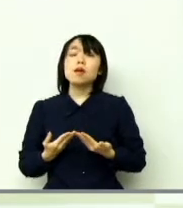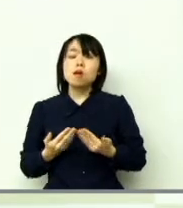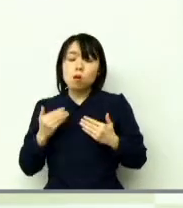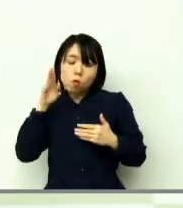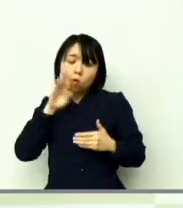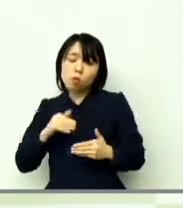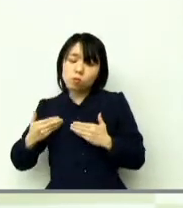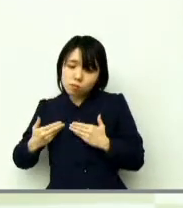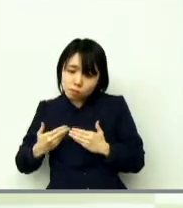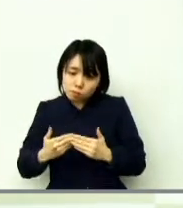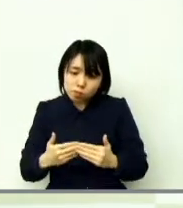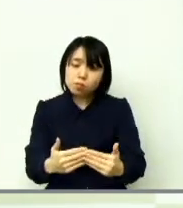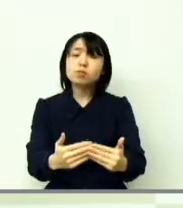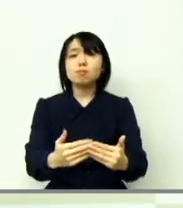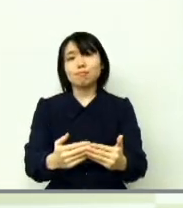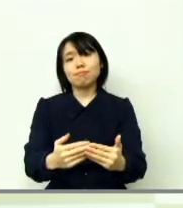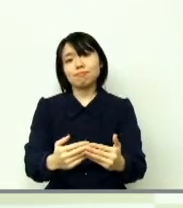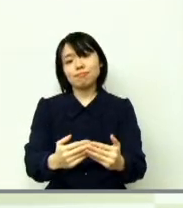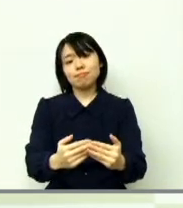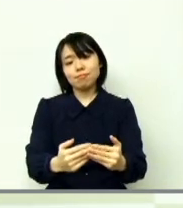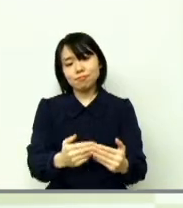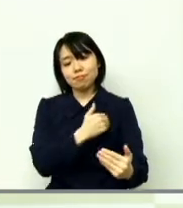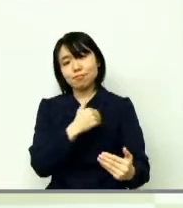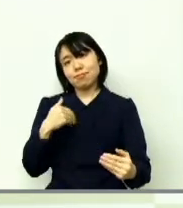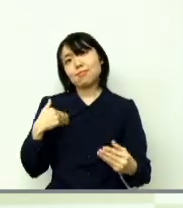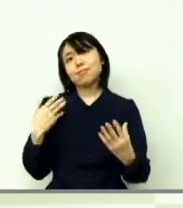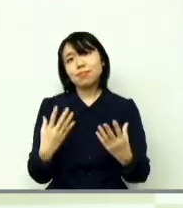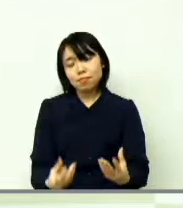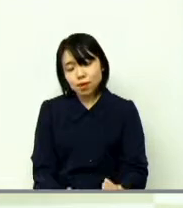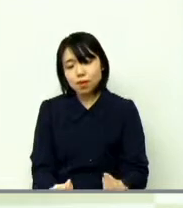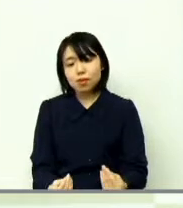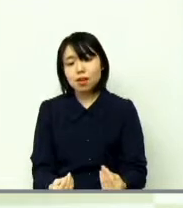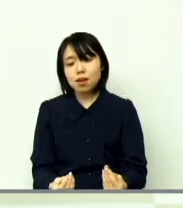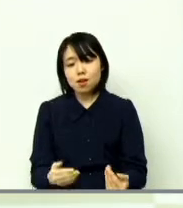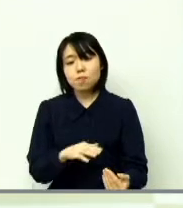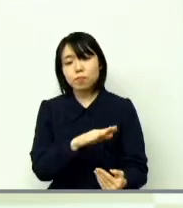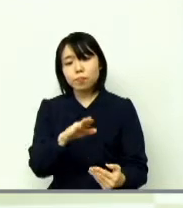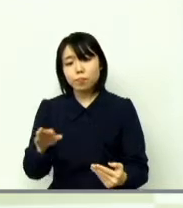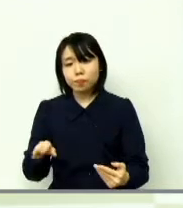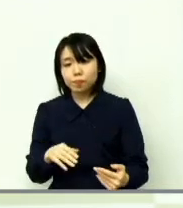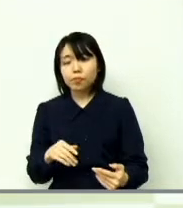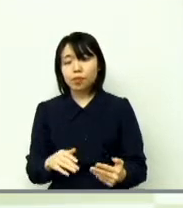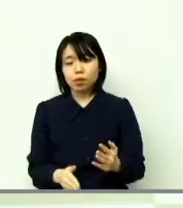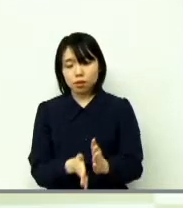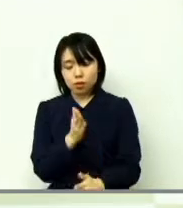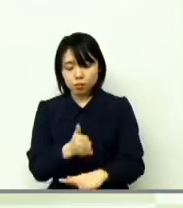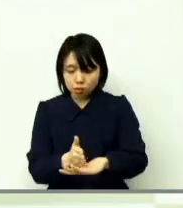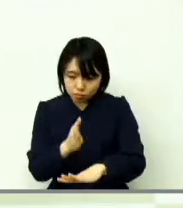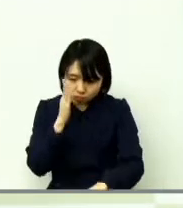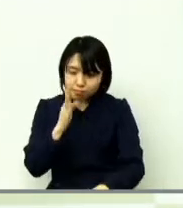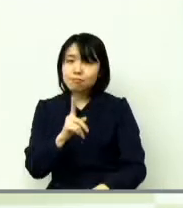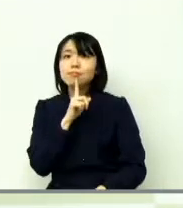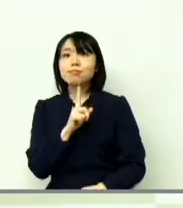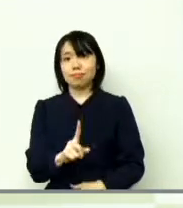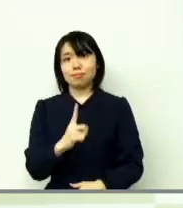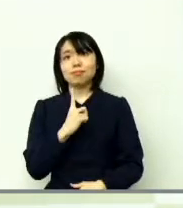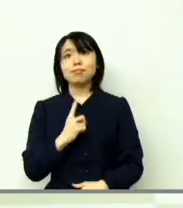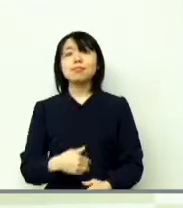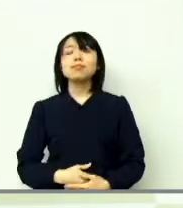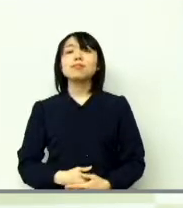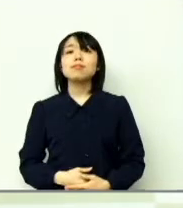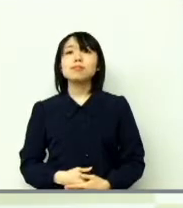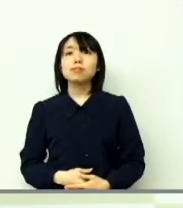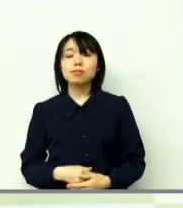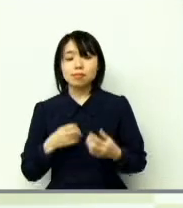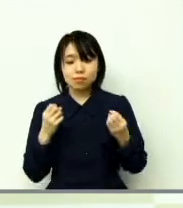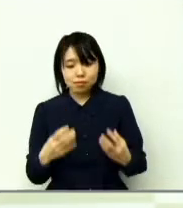なく開催されたことに、この場をお借りしまして改めて御礼を申し上げたいと思います。なお新成